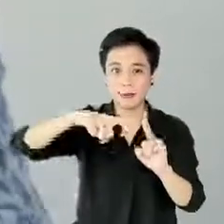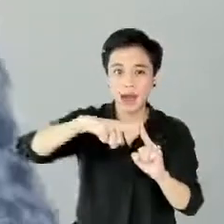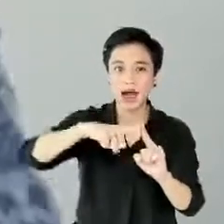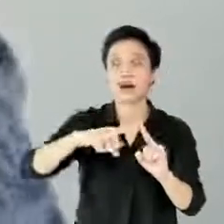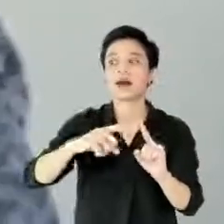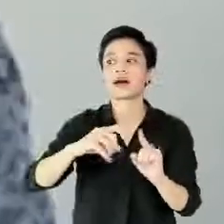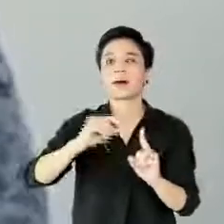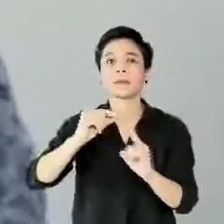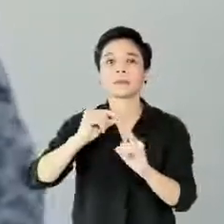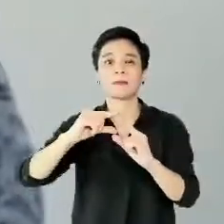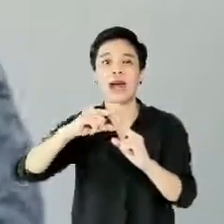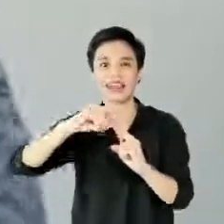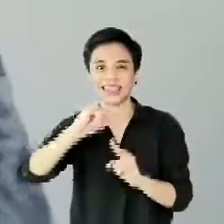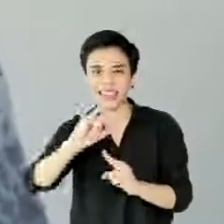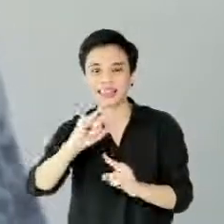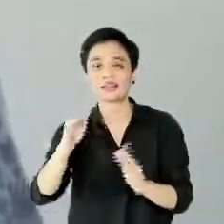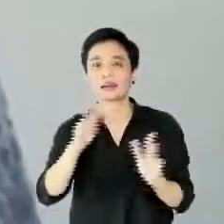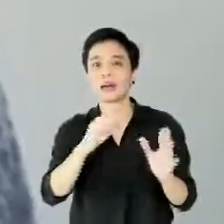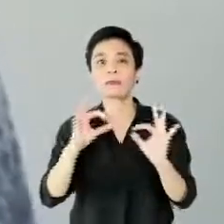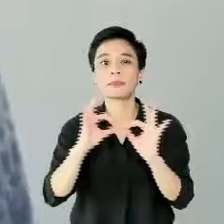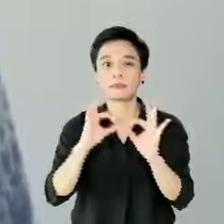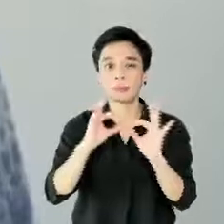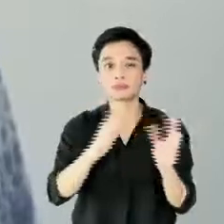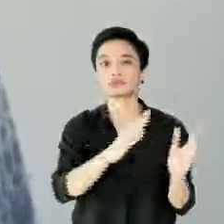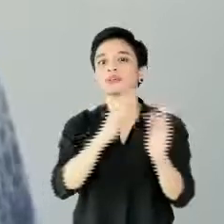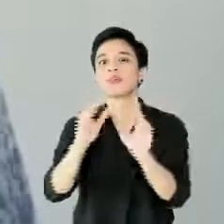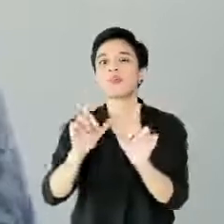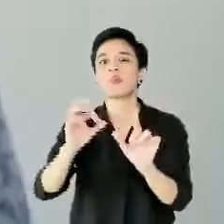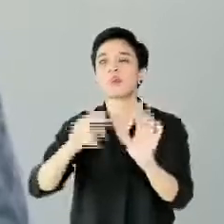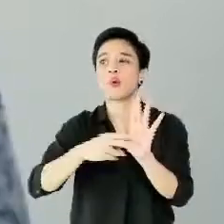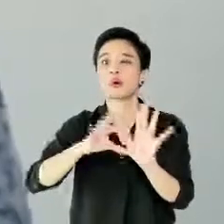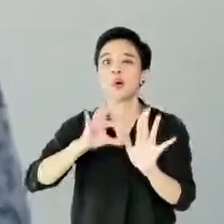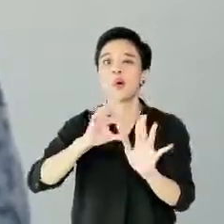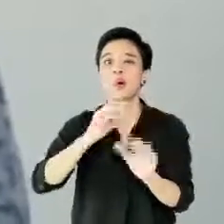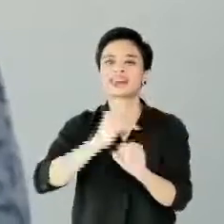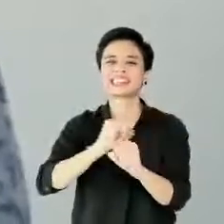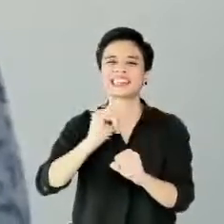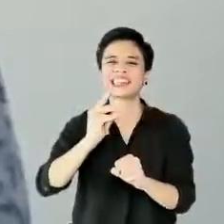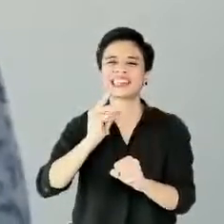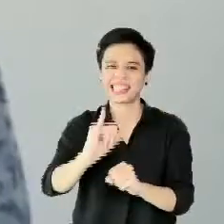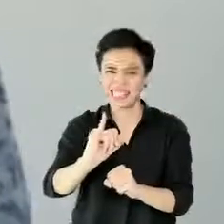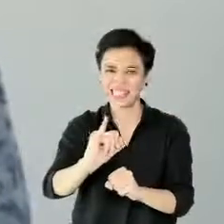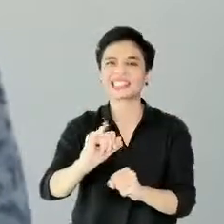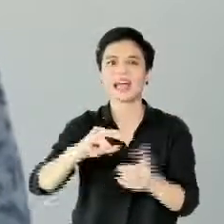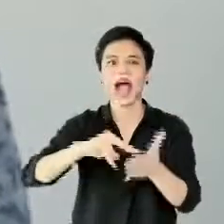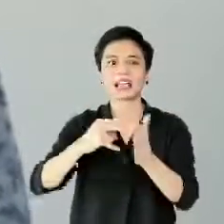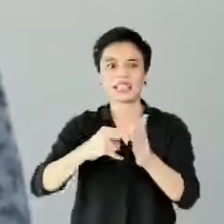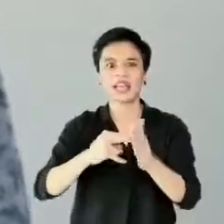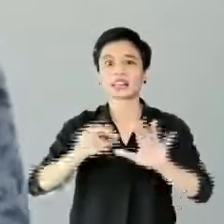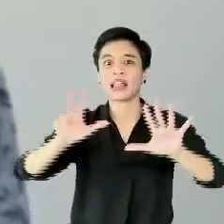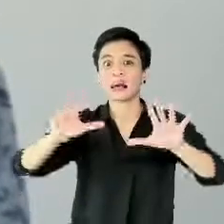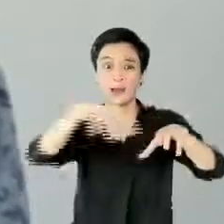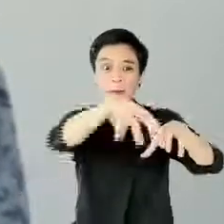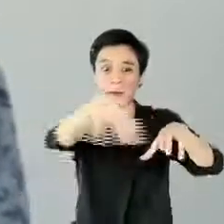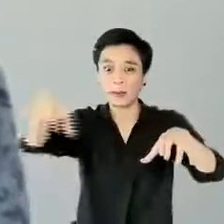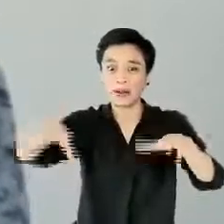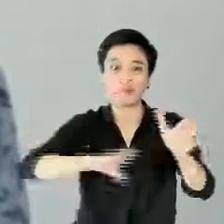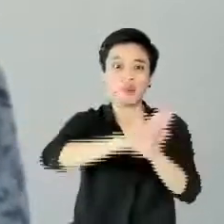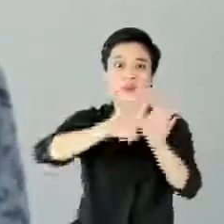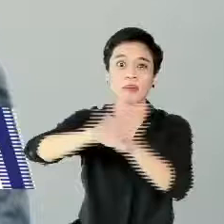Wonogiri artinya apa ini memang terjadi peningkatan kasus dan demikian juga pada